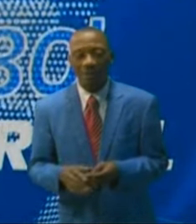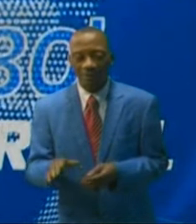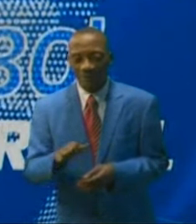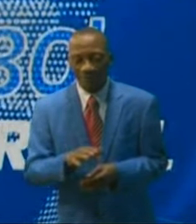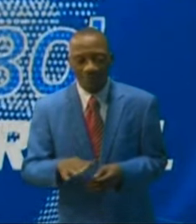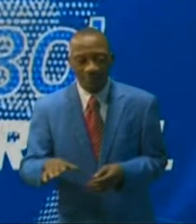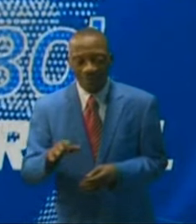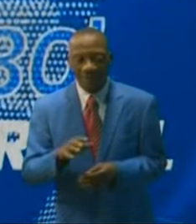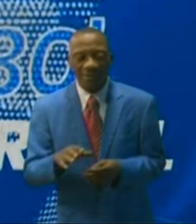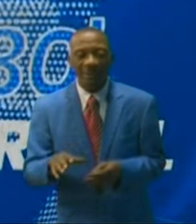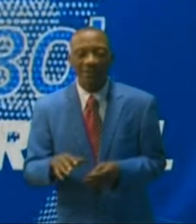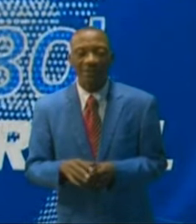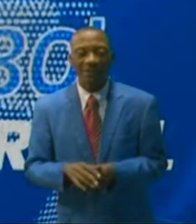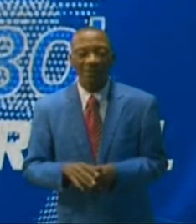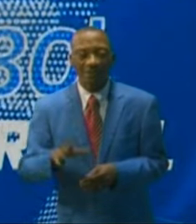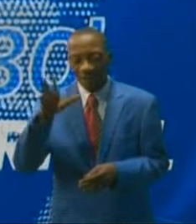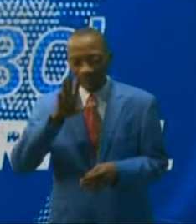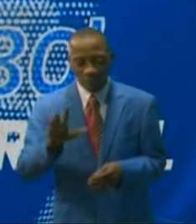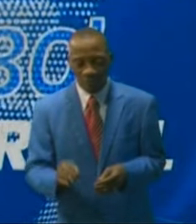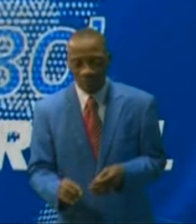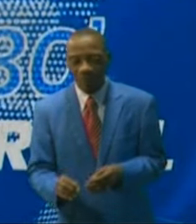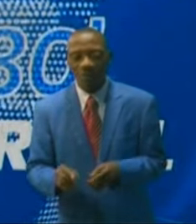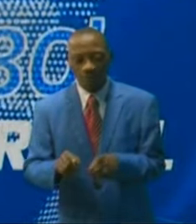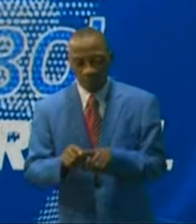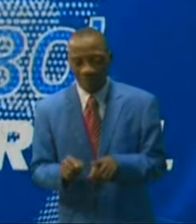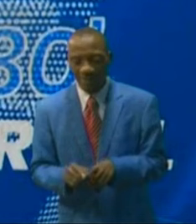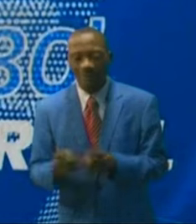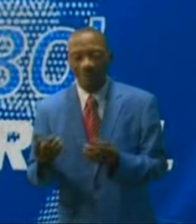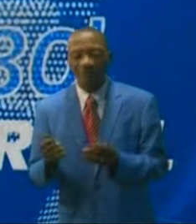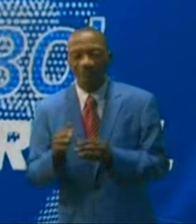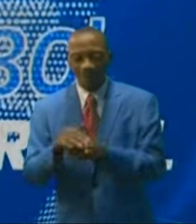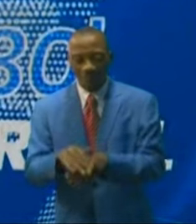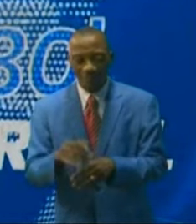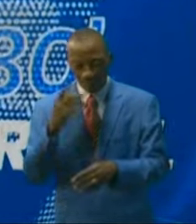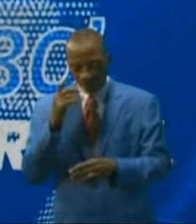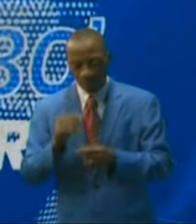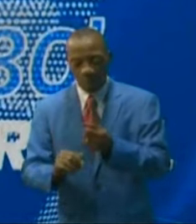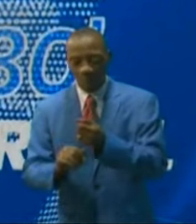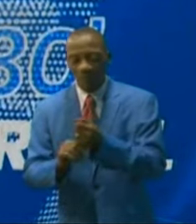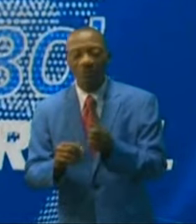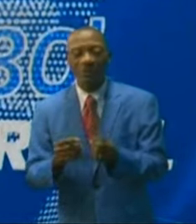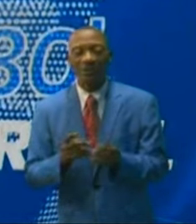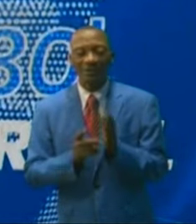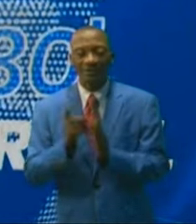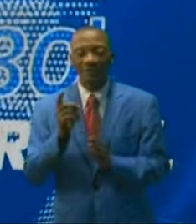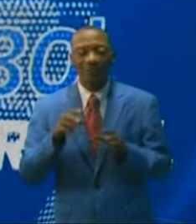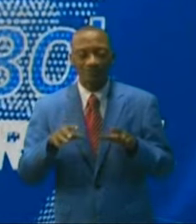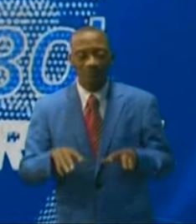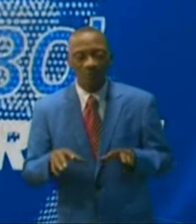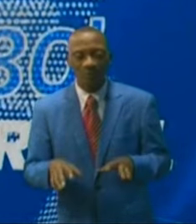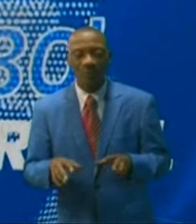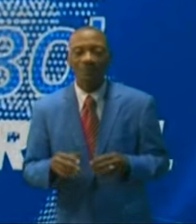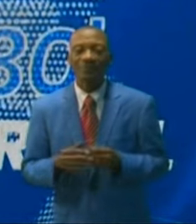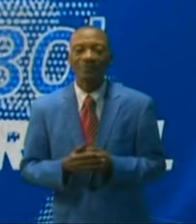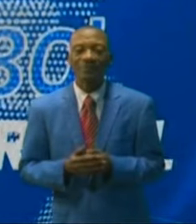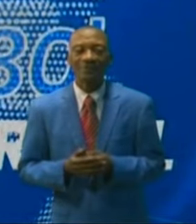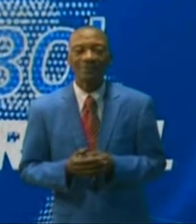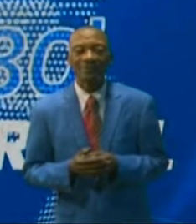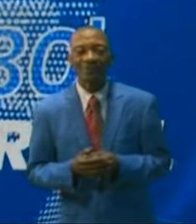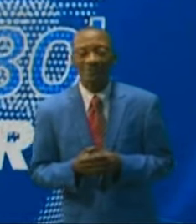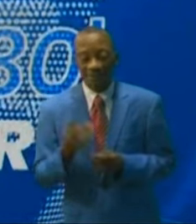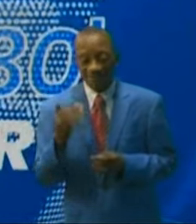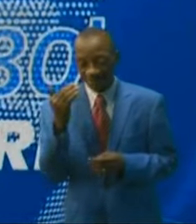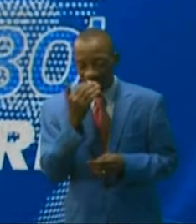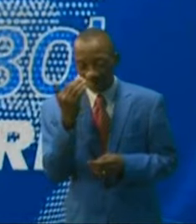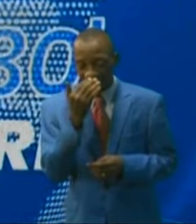ce mercredi à Beijing, en République populaire de Chine. Le côté congolais sera représenté par le ministre de la Communication et Média,